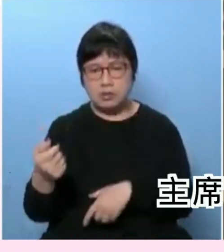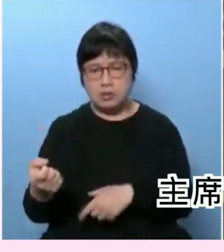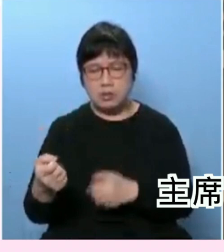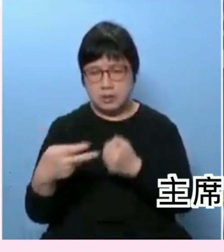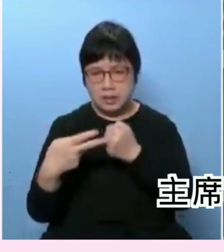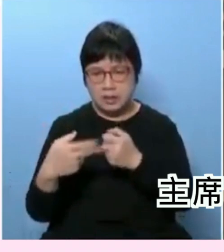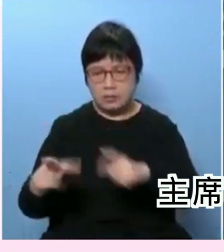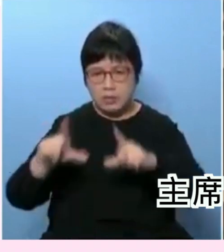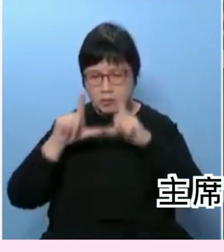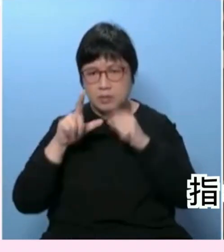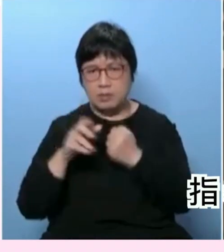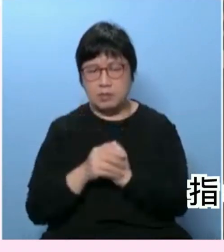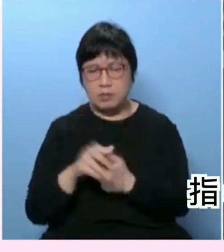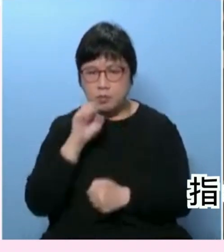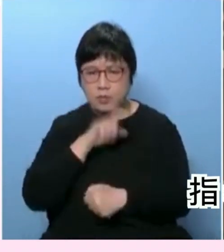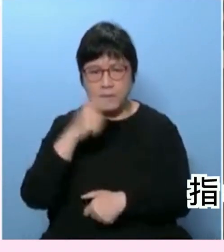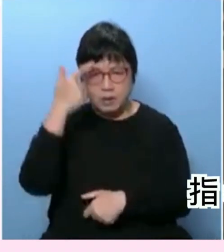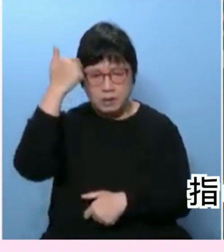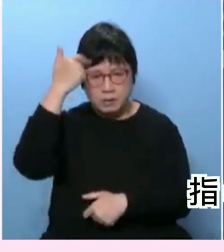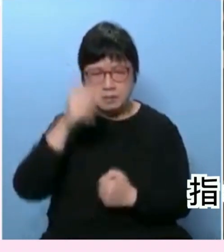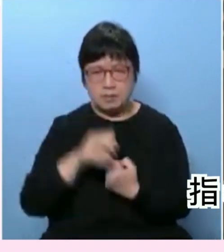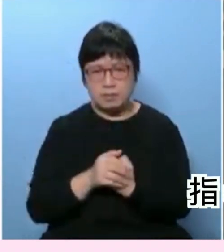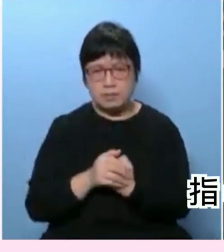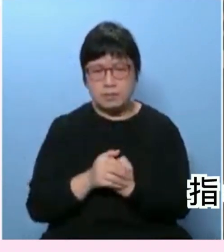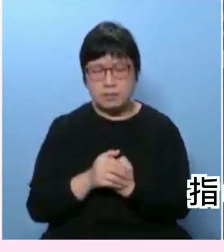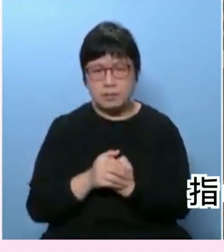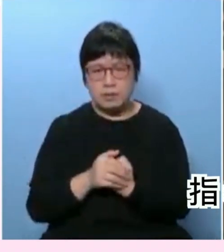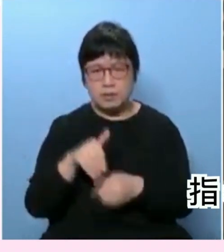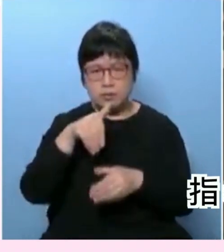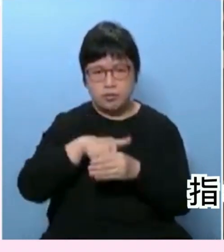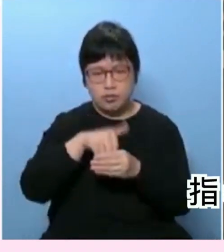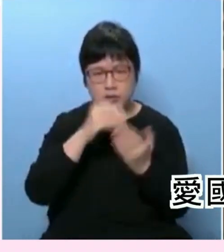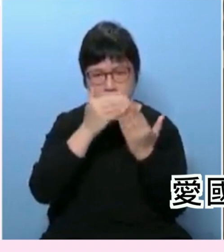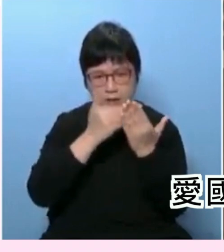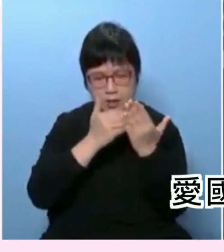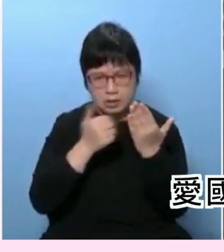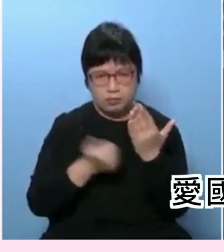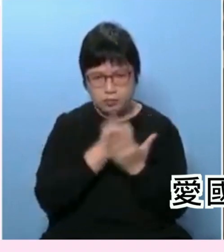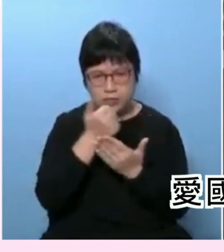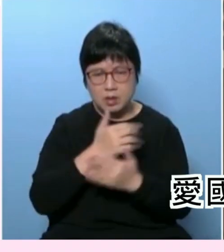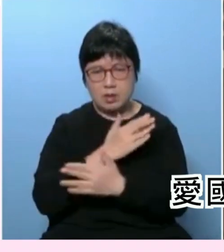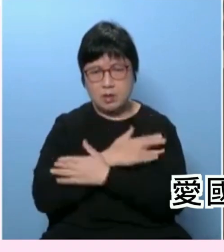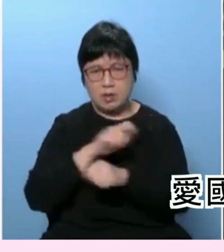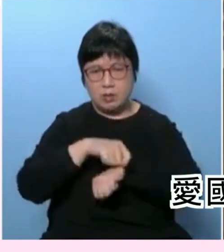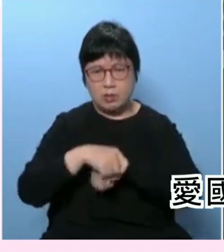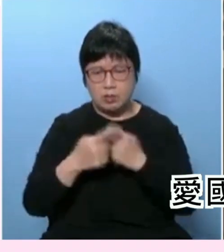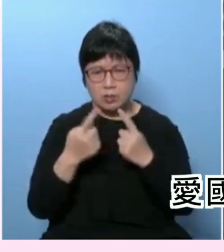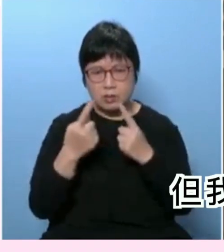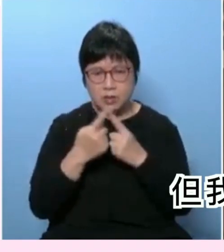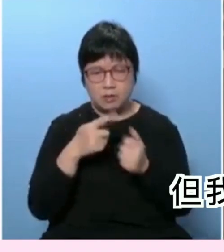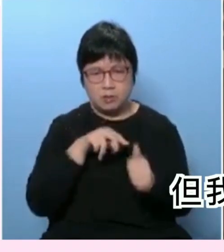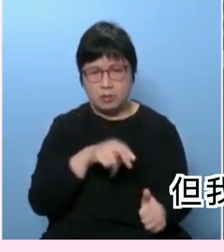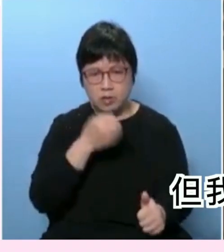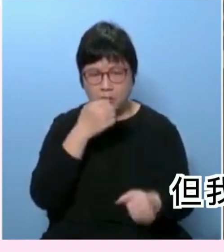第二個部分答問題咧，就話希望喺嗰、那個完善選舉制度之後啊，愛國者治港之後就可以做得好啲啦。